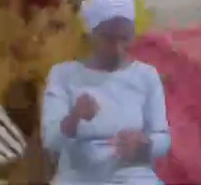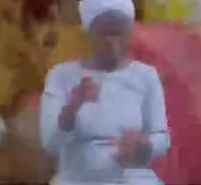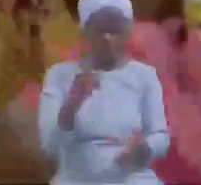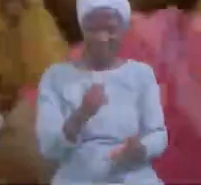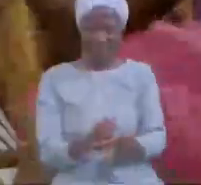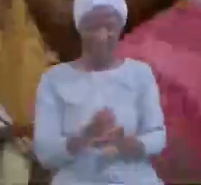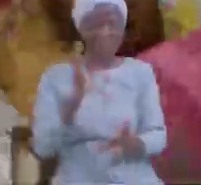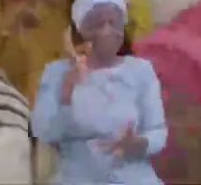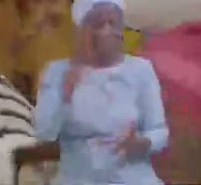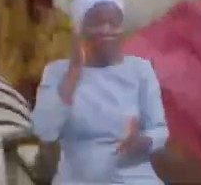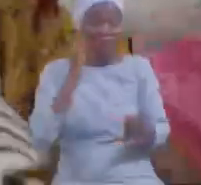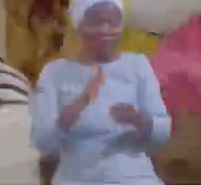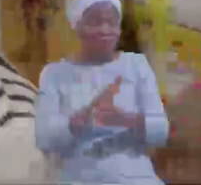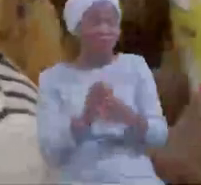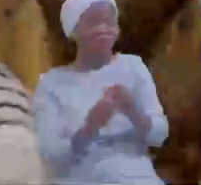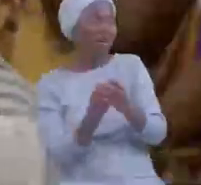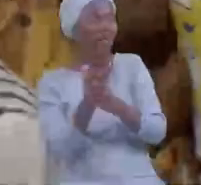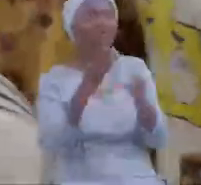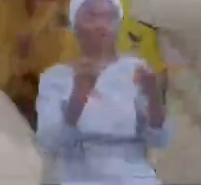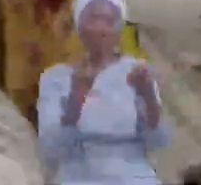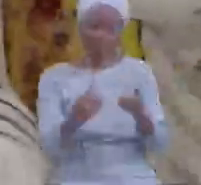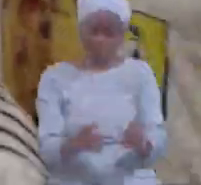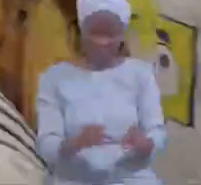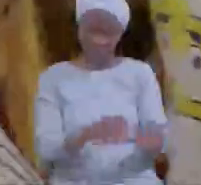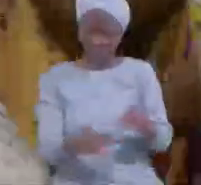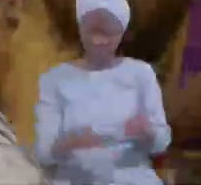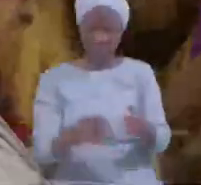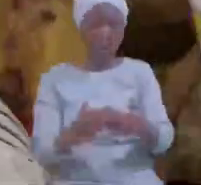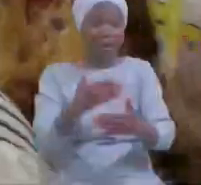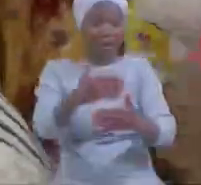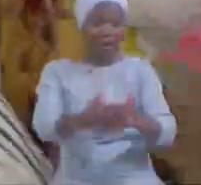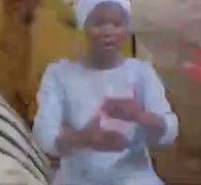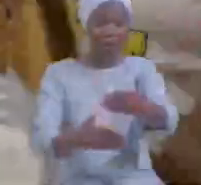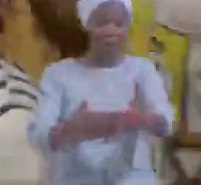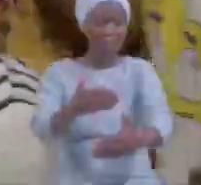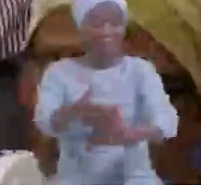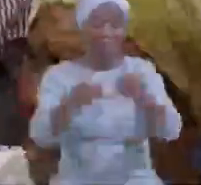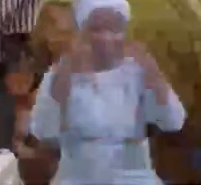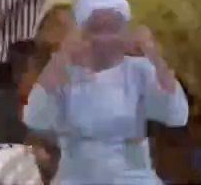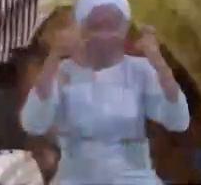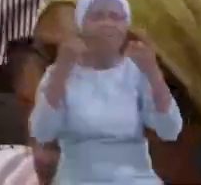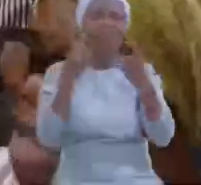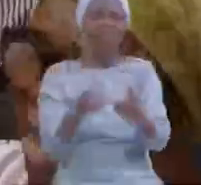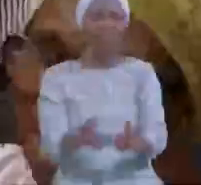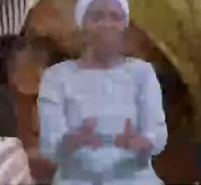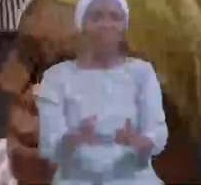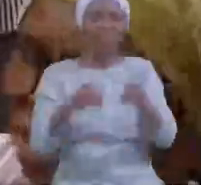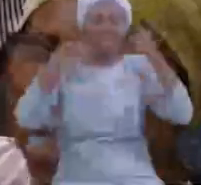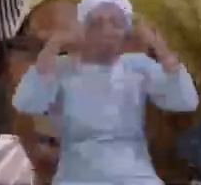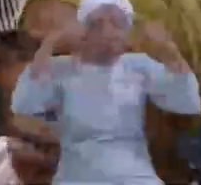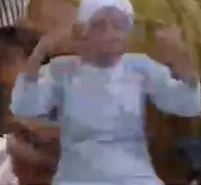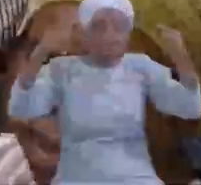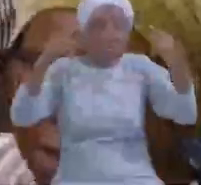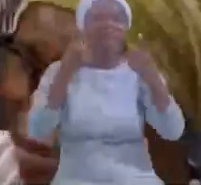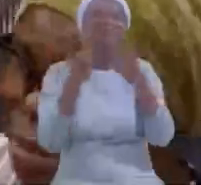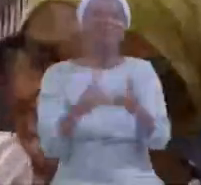est là dans votre vie. Le progrès est là dans votre vie. Le succès est là dans votre vie.